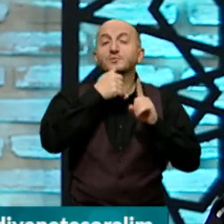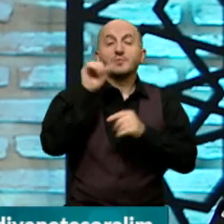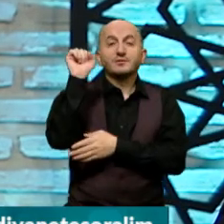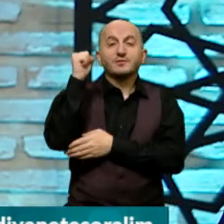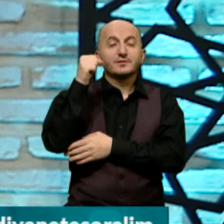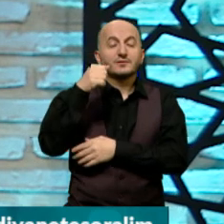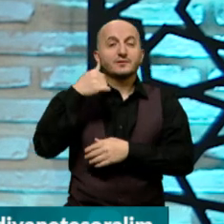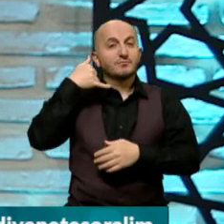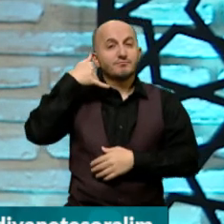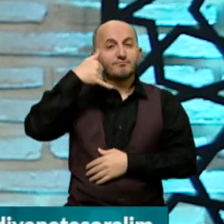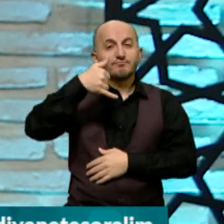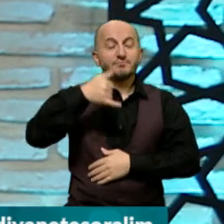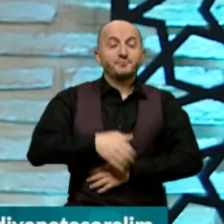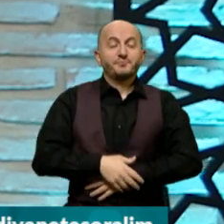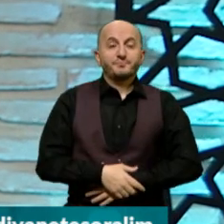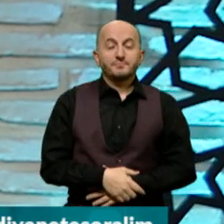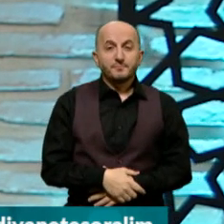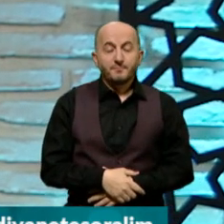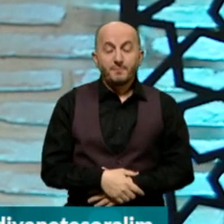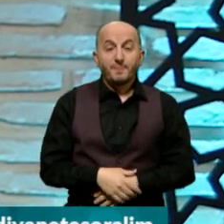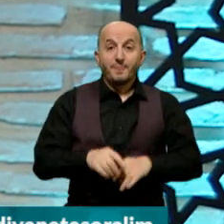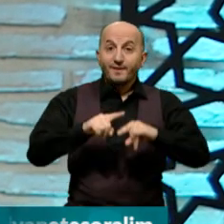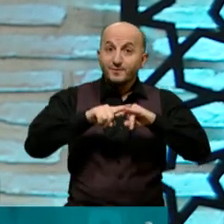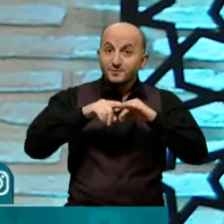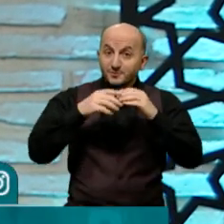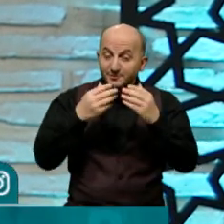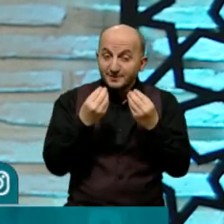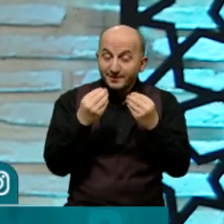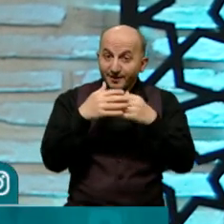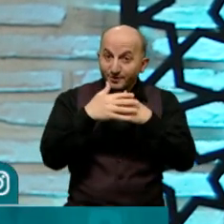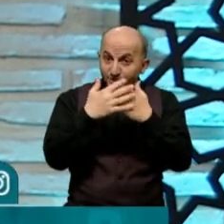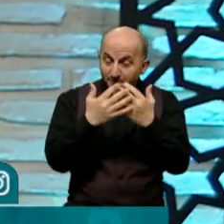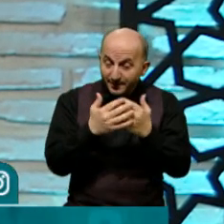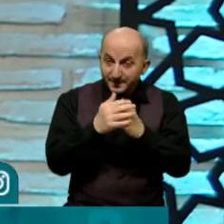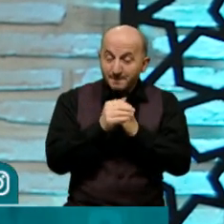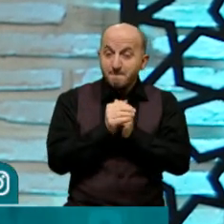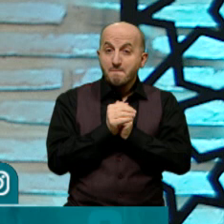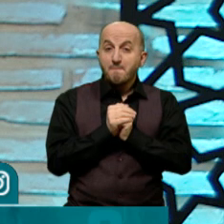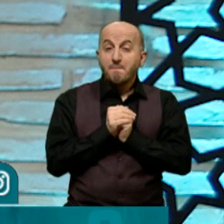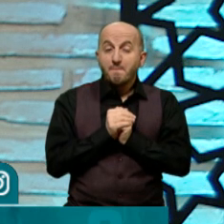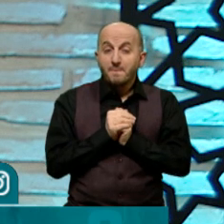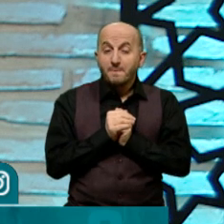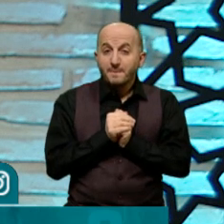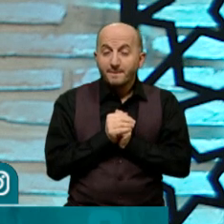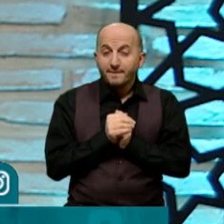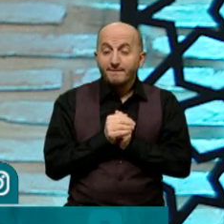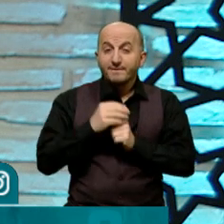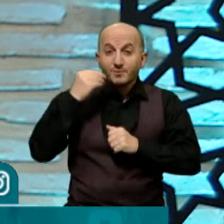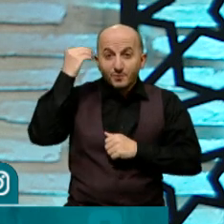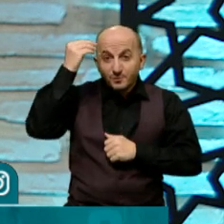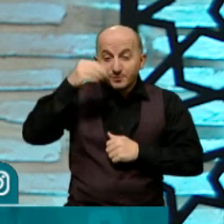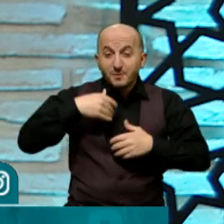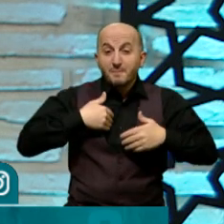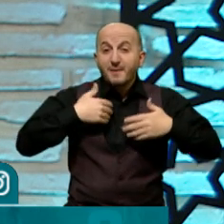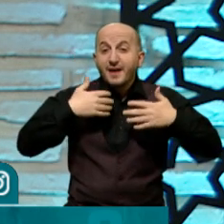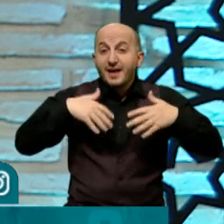aradılar bizi. Hoş geldiniz, safalar getirdiniz. Hoş bulduk. Hayırlı akşamlar hocam. Sağ olun Dursun Bey. Hayırlı akşamlar. Hocam ben